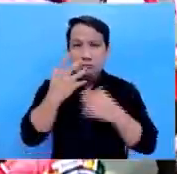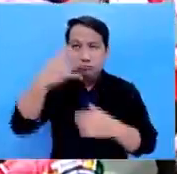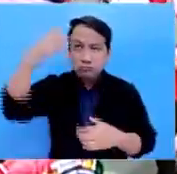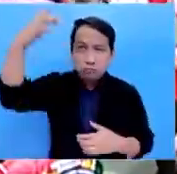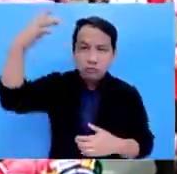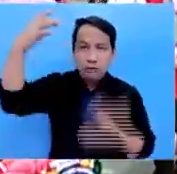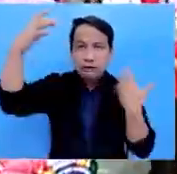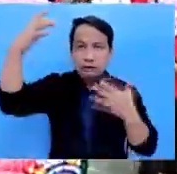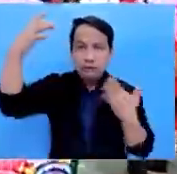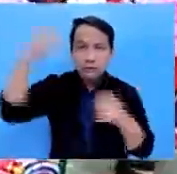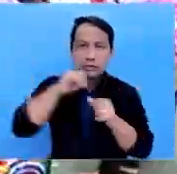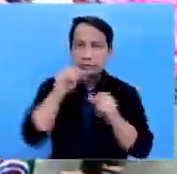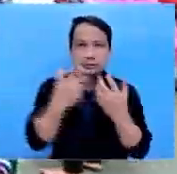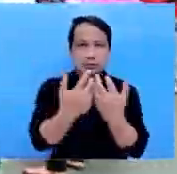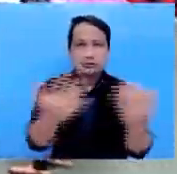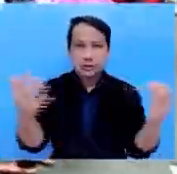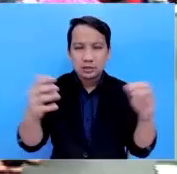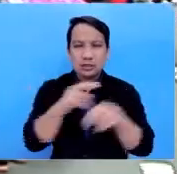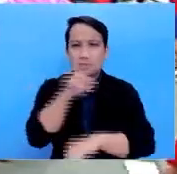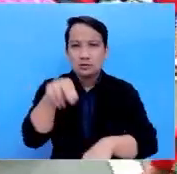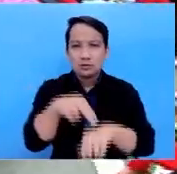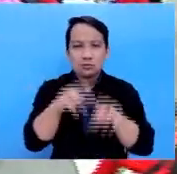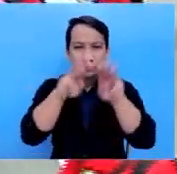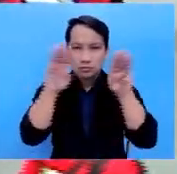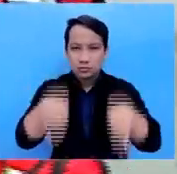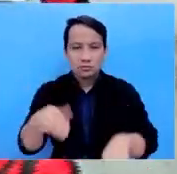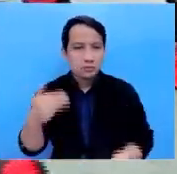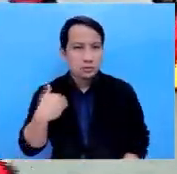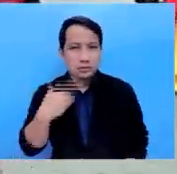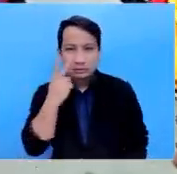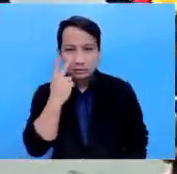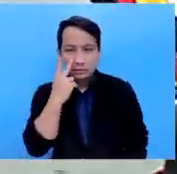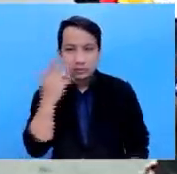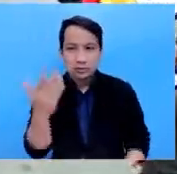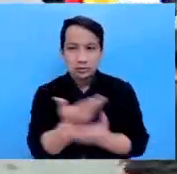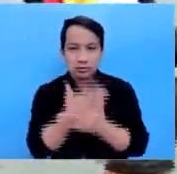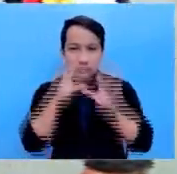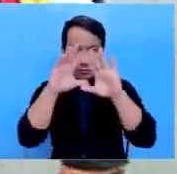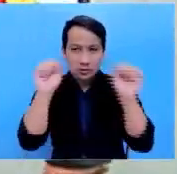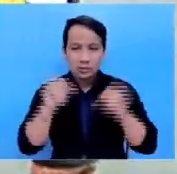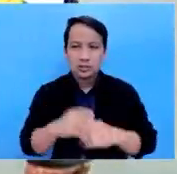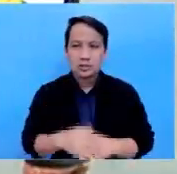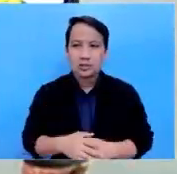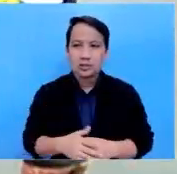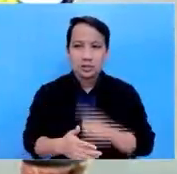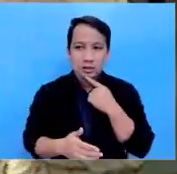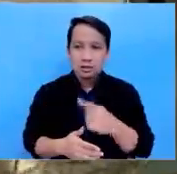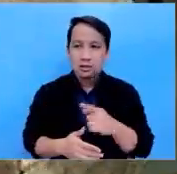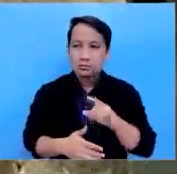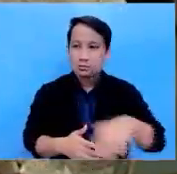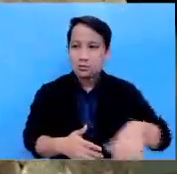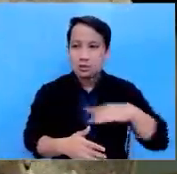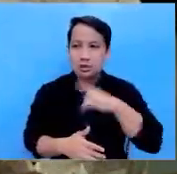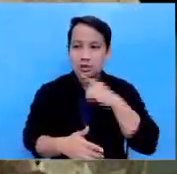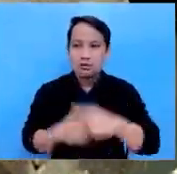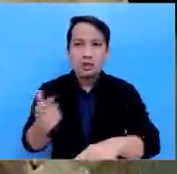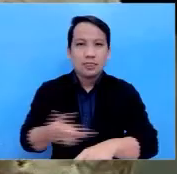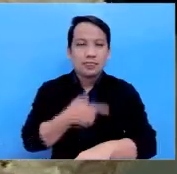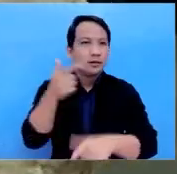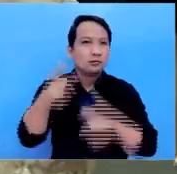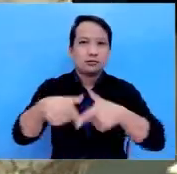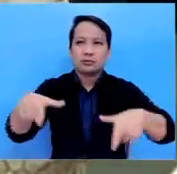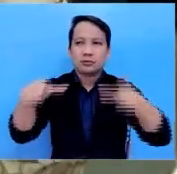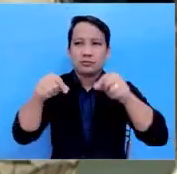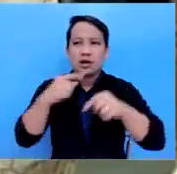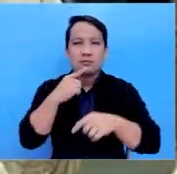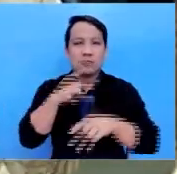umalis sa paligid ng National Museum hanggat hindi nasisilayan ang bagong Pangulo. As in Pilipina, ang tagal ko rin sa Japan, yung